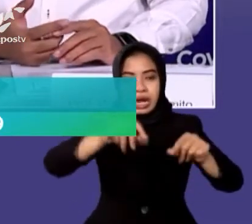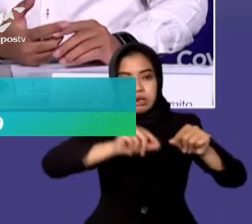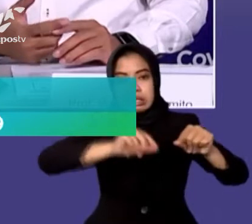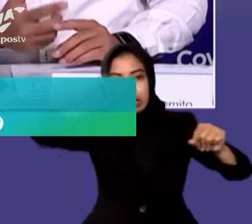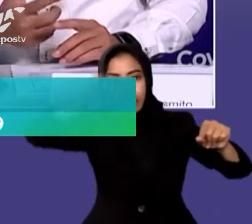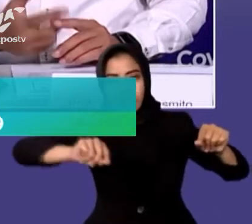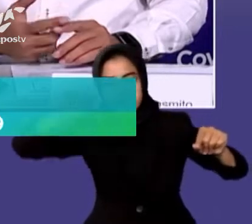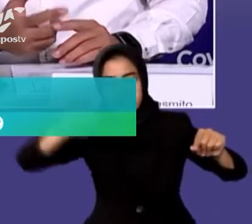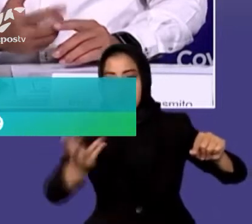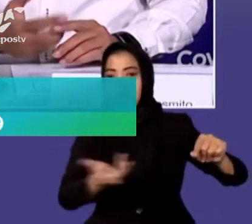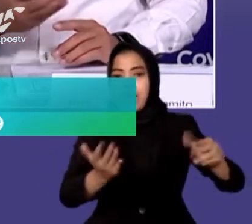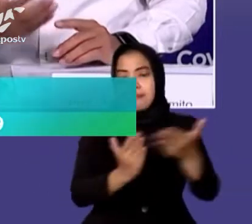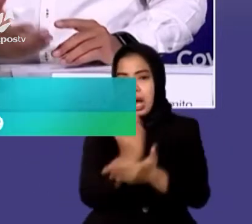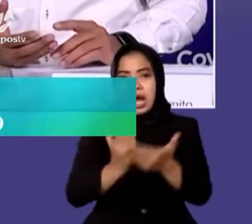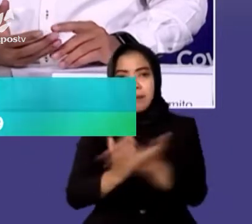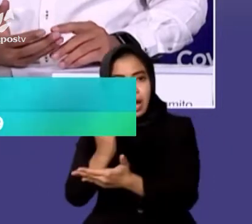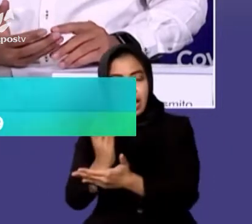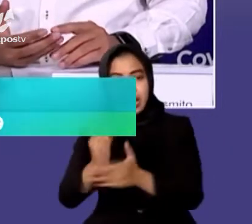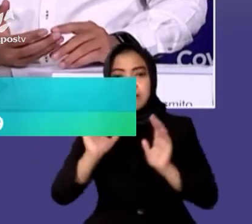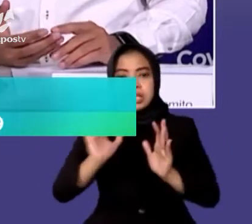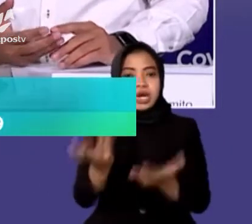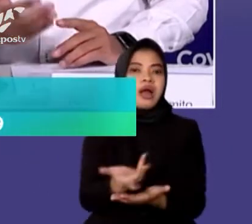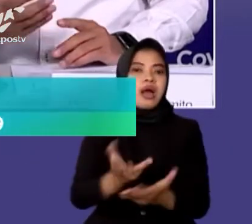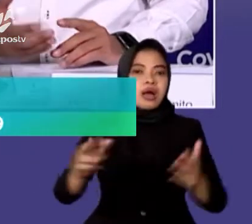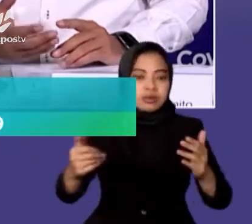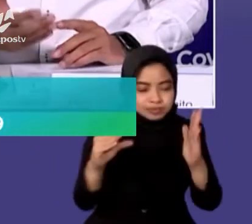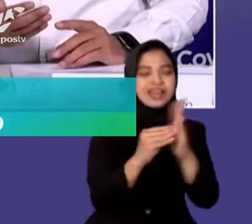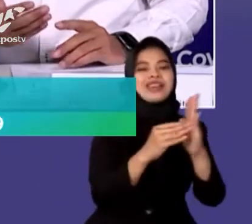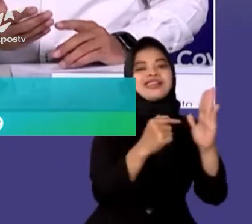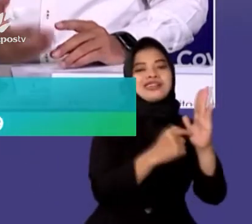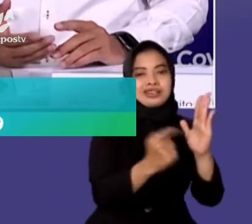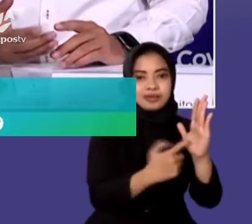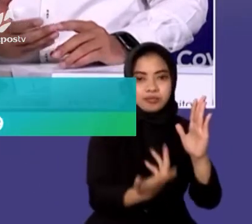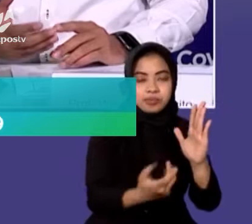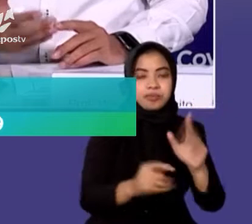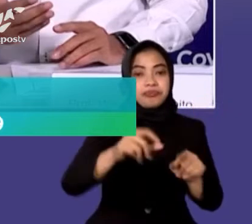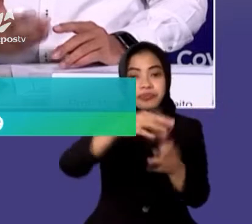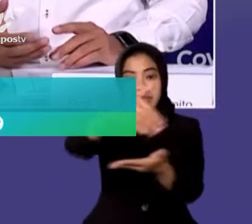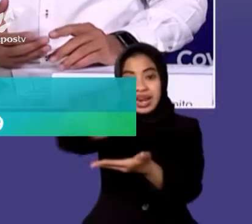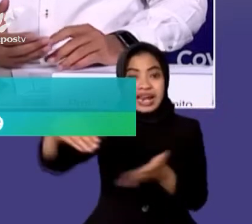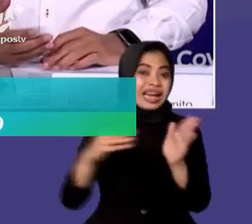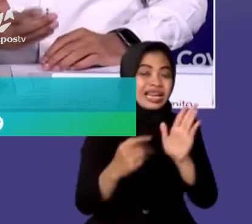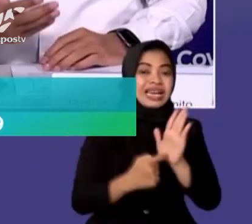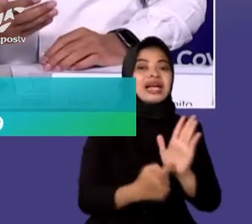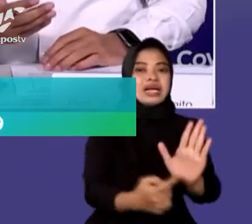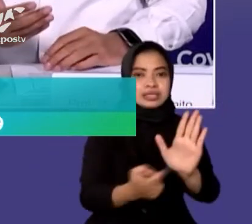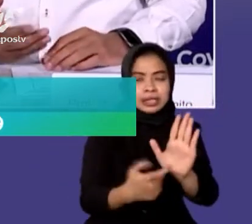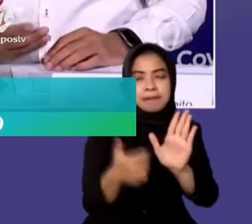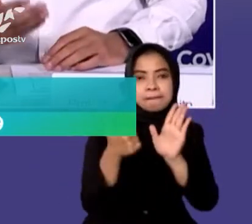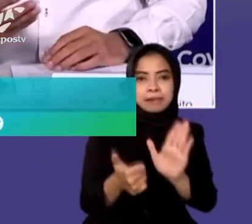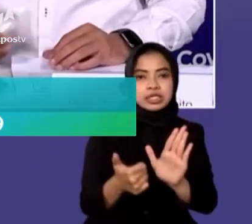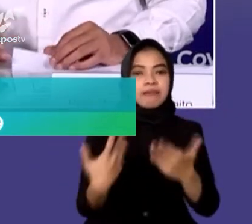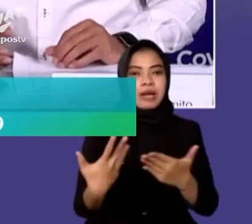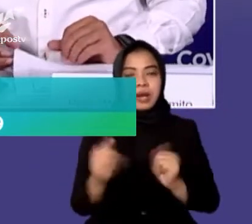lat long ditemukannya pelanggaran protokol kesehatan. Data statistik ini nantinya dapat digunakan untuk